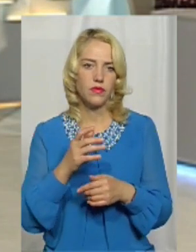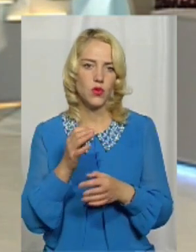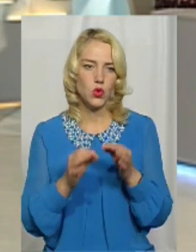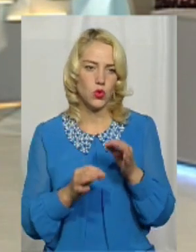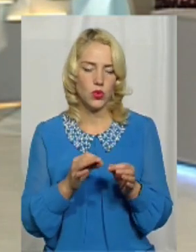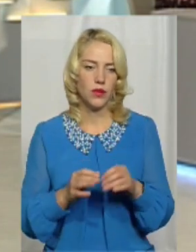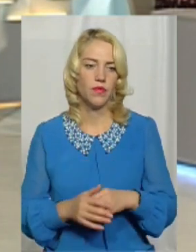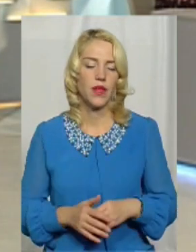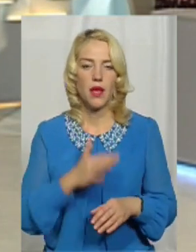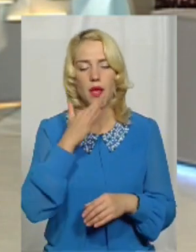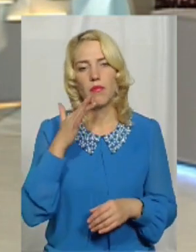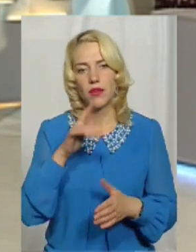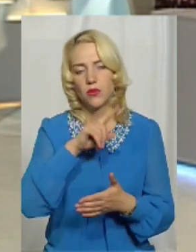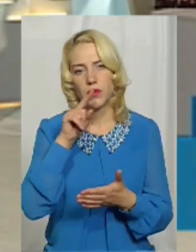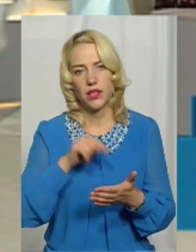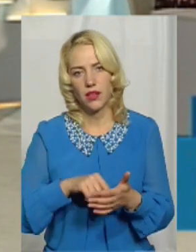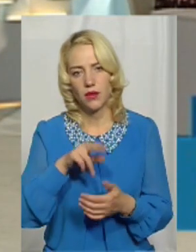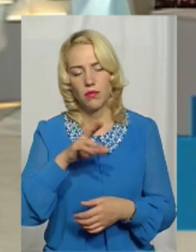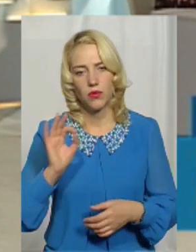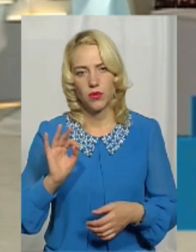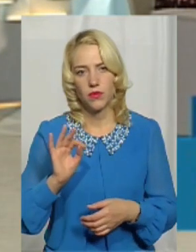питань, скажімо, по